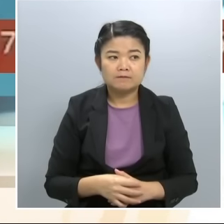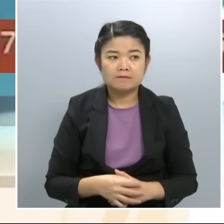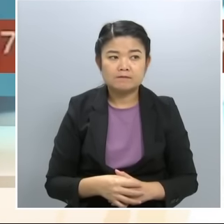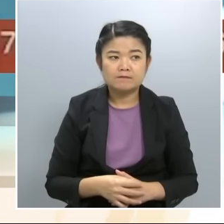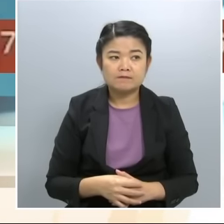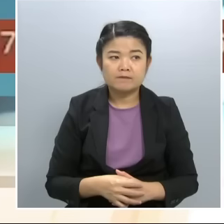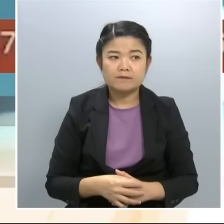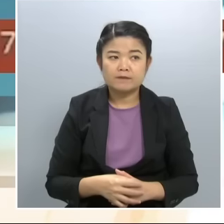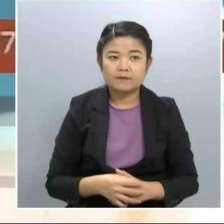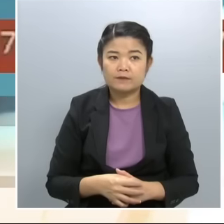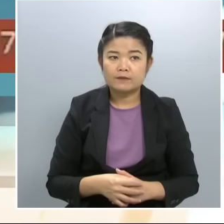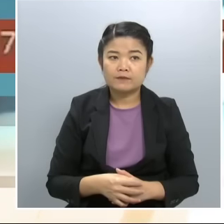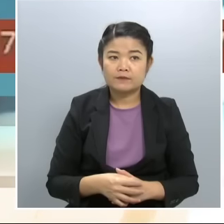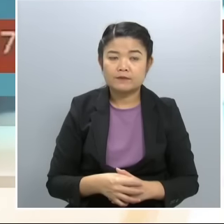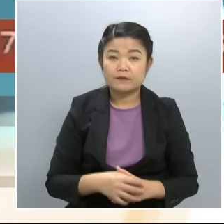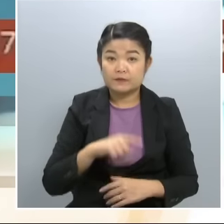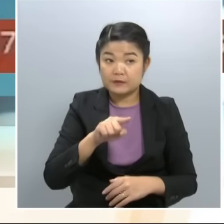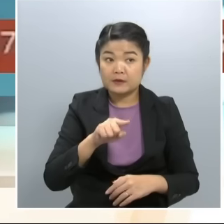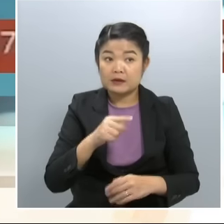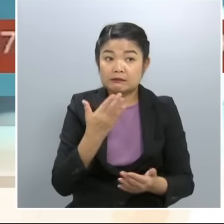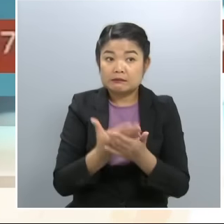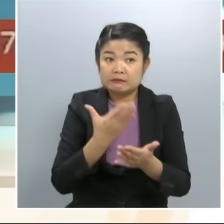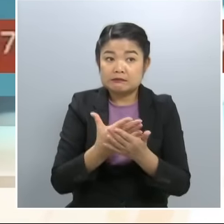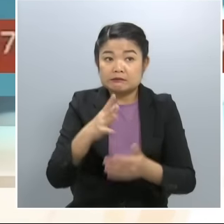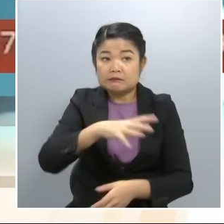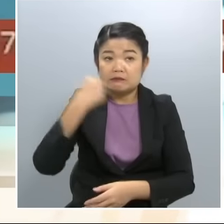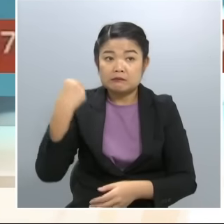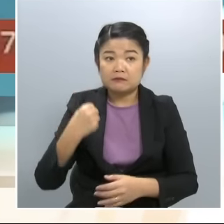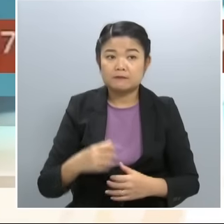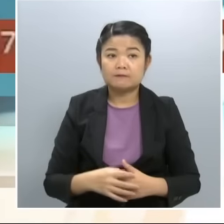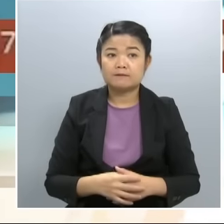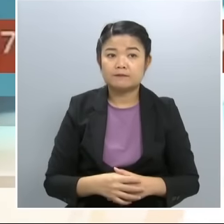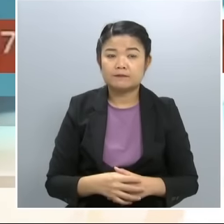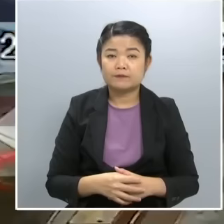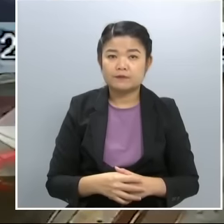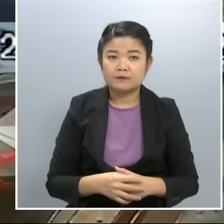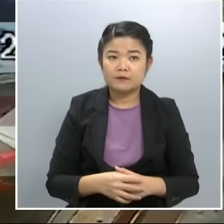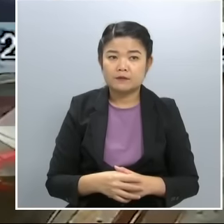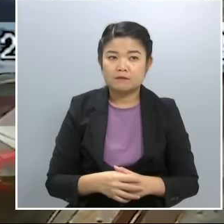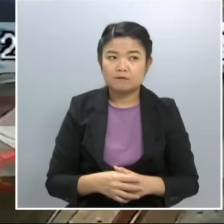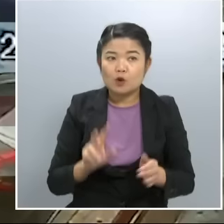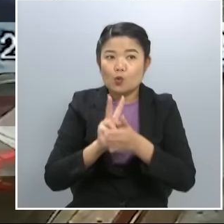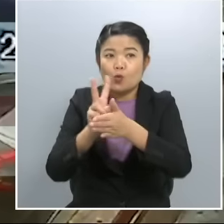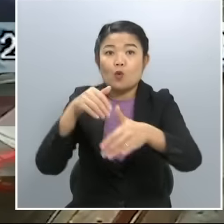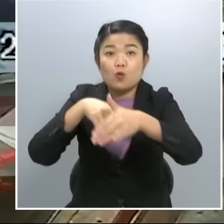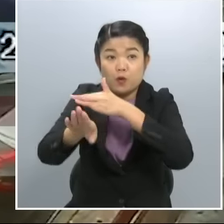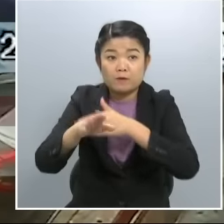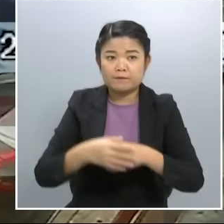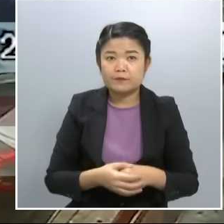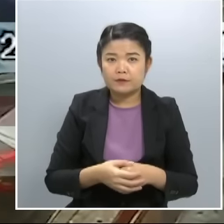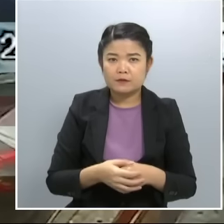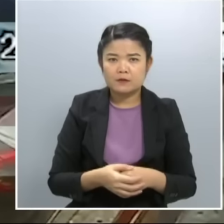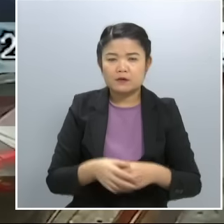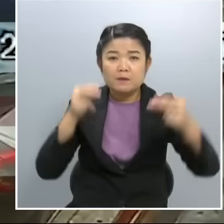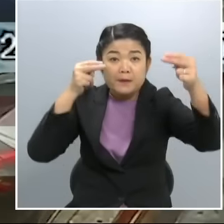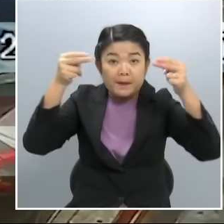นี่ฮะได้เงินไปแล้วก็หลบหนีเราเคยนำเสนอเส้นทางการหลมนีไป